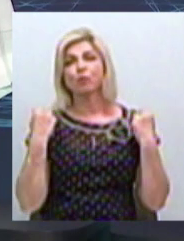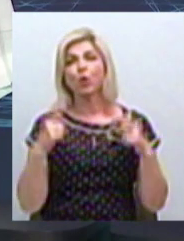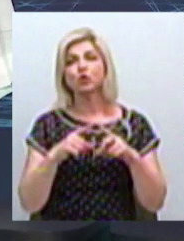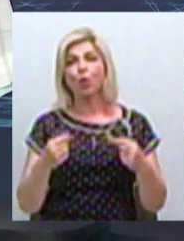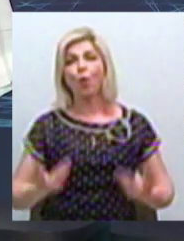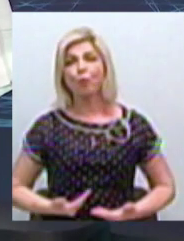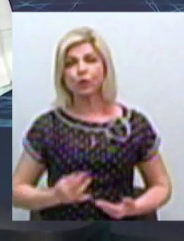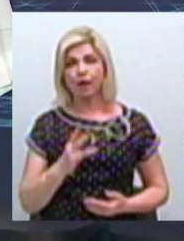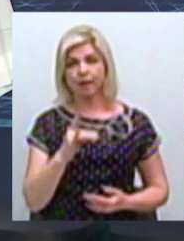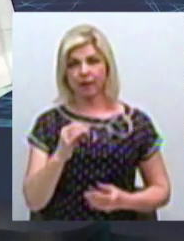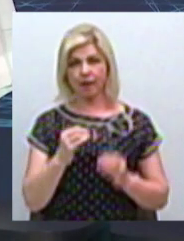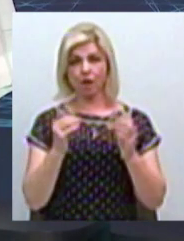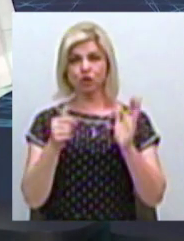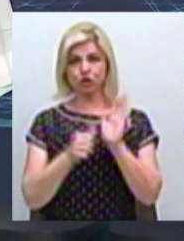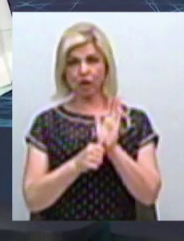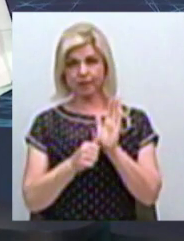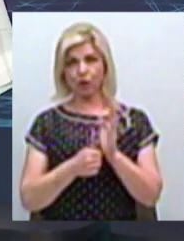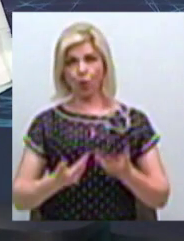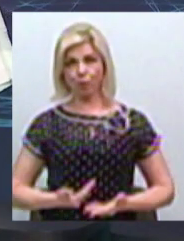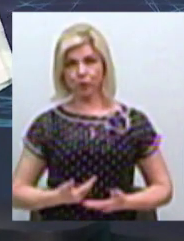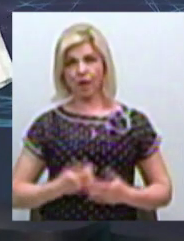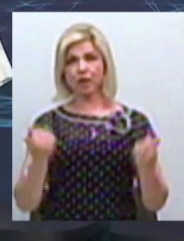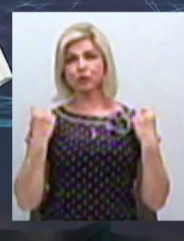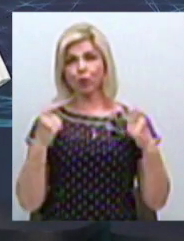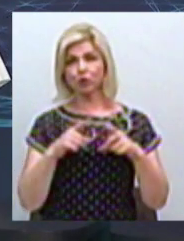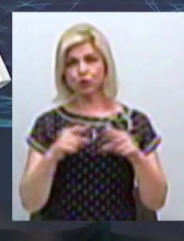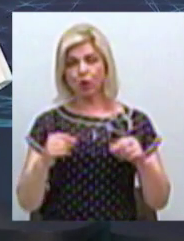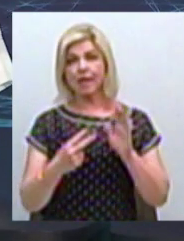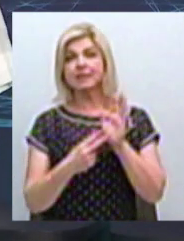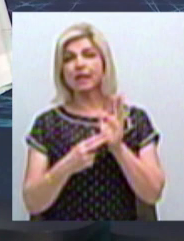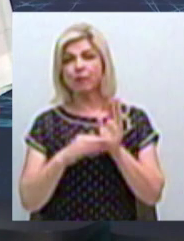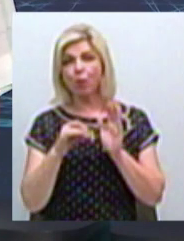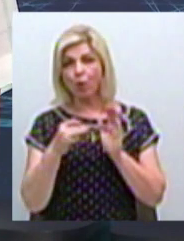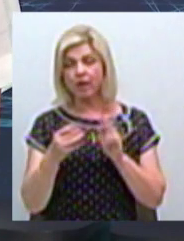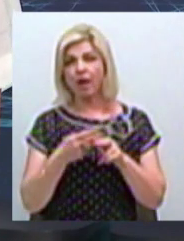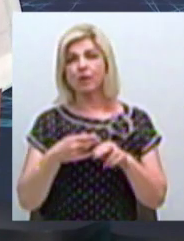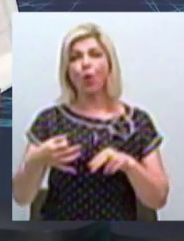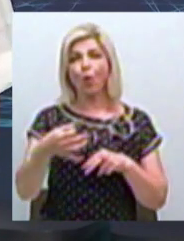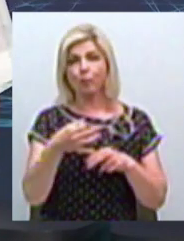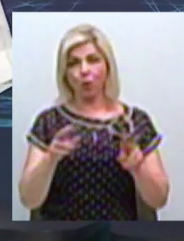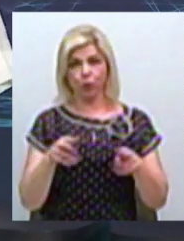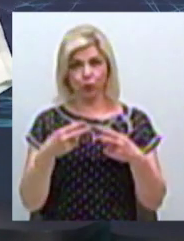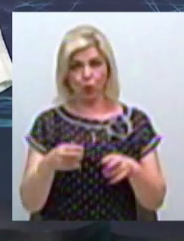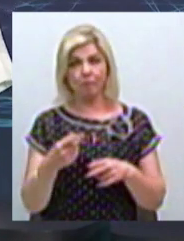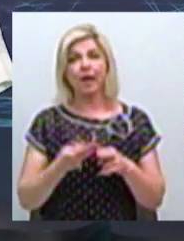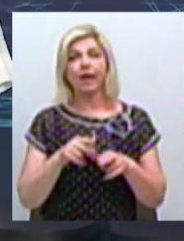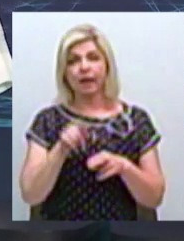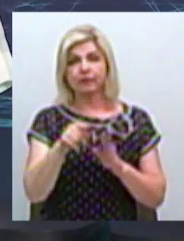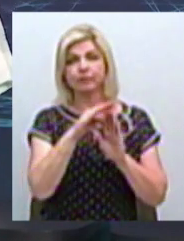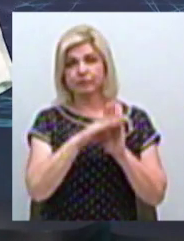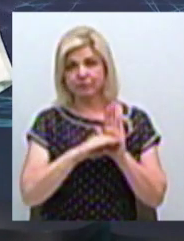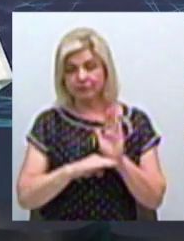комунальні, 6 комунальних спортивних школ. І 7-й об'єкт – це обласний яхт-клуб. Тобто це ті організації, на